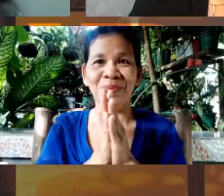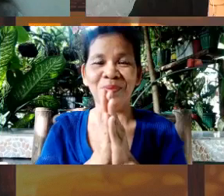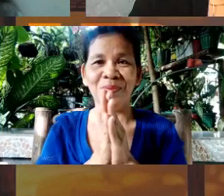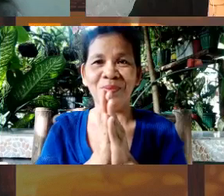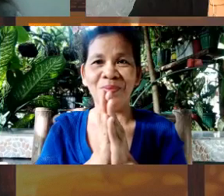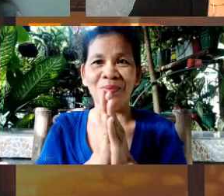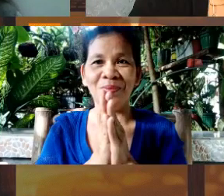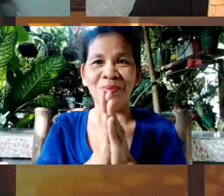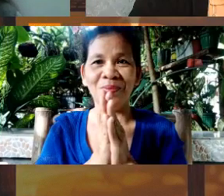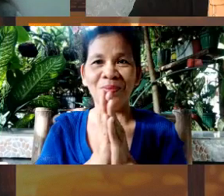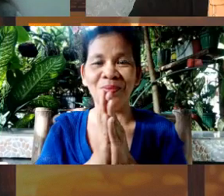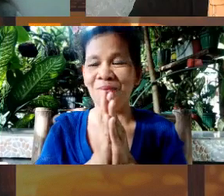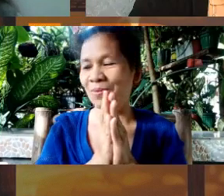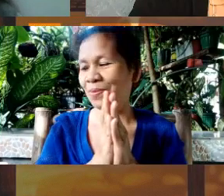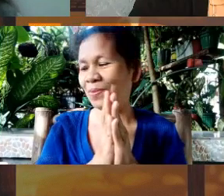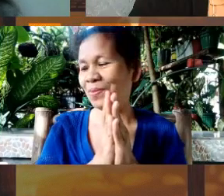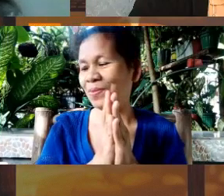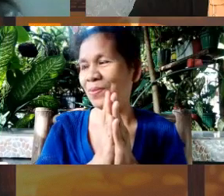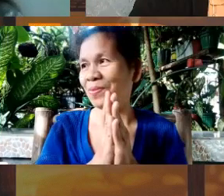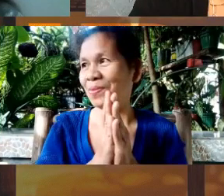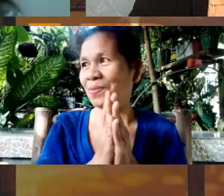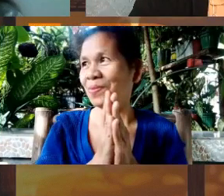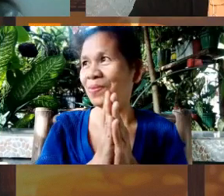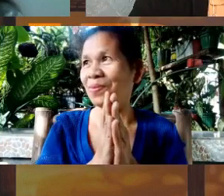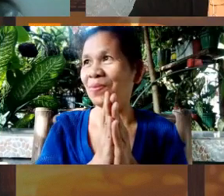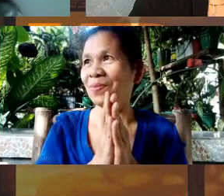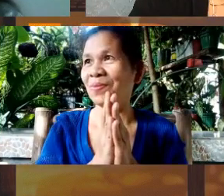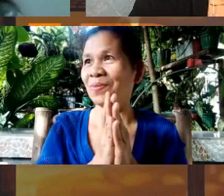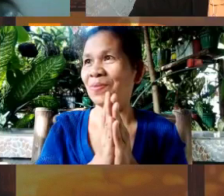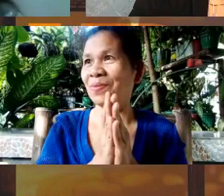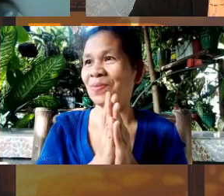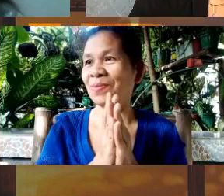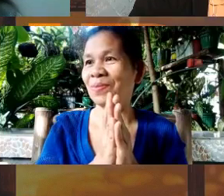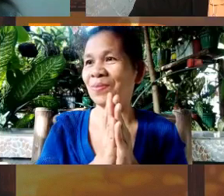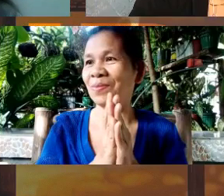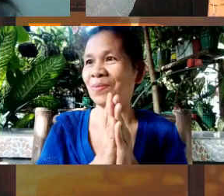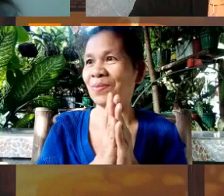yung mga prayer requests dyan sa iyong tablet, sa private chat.